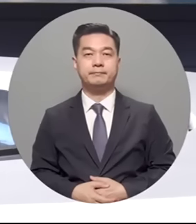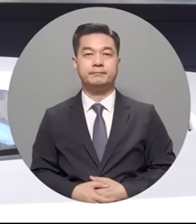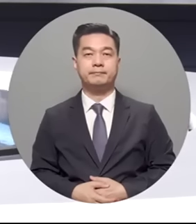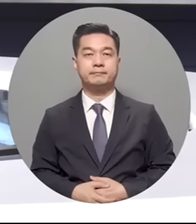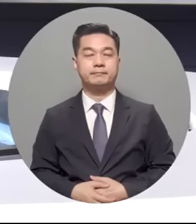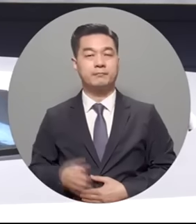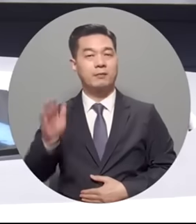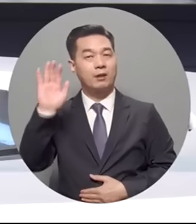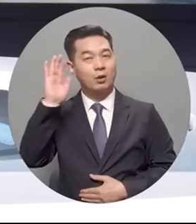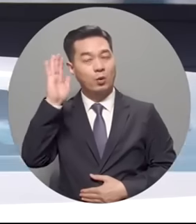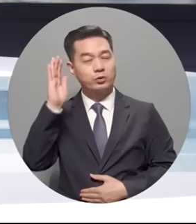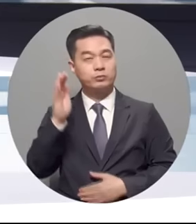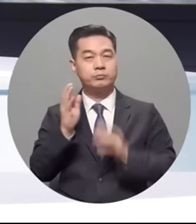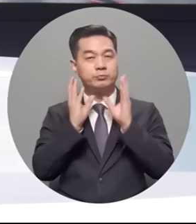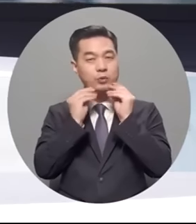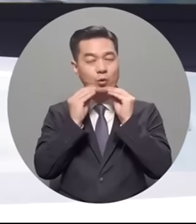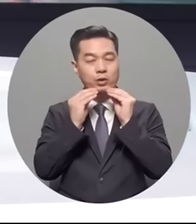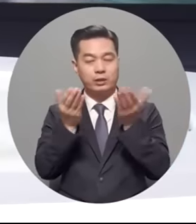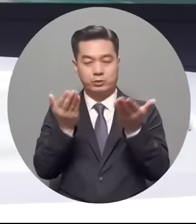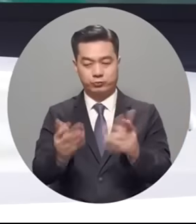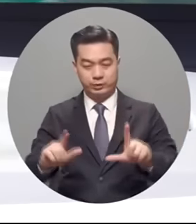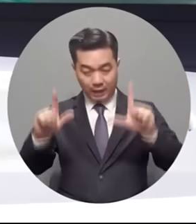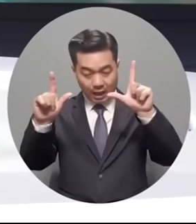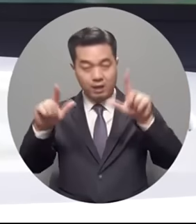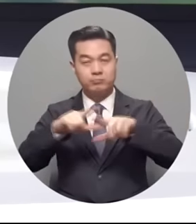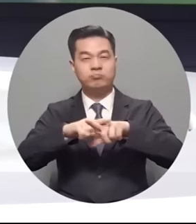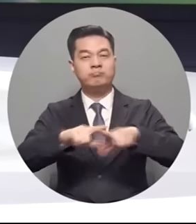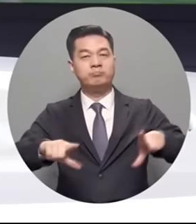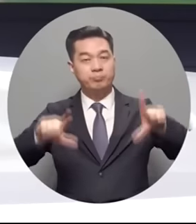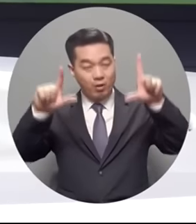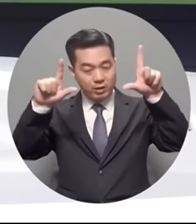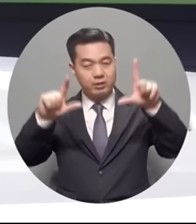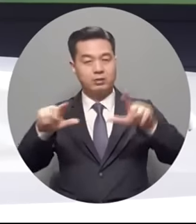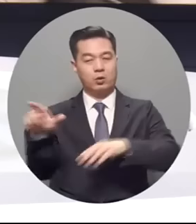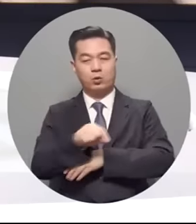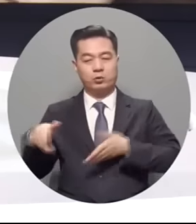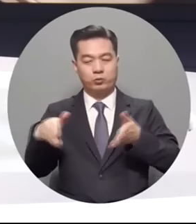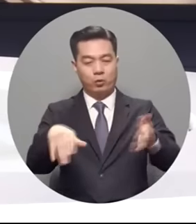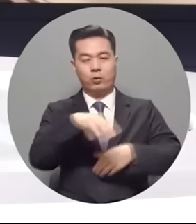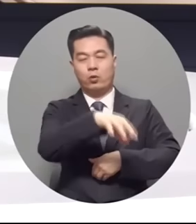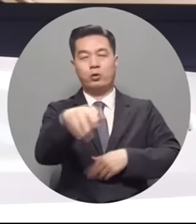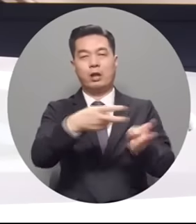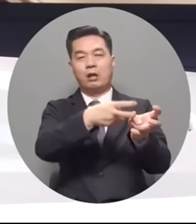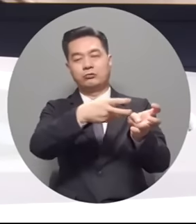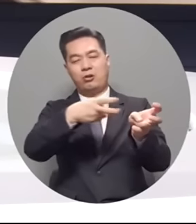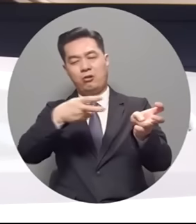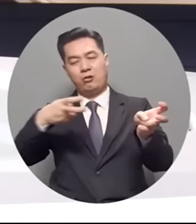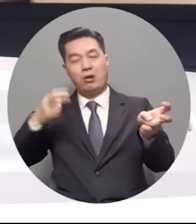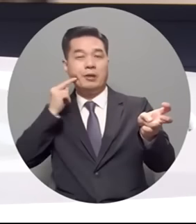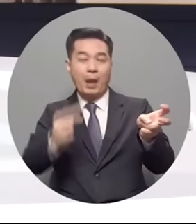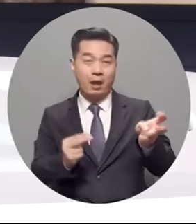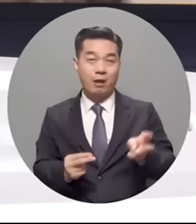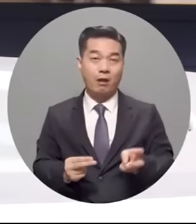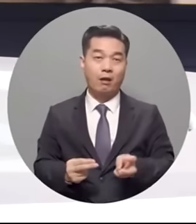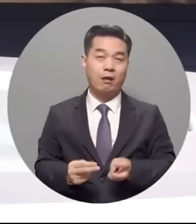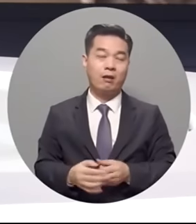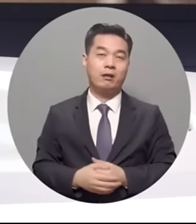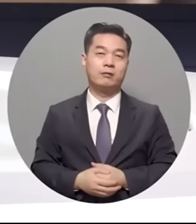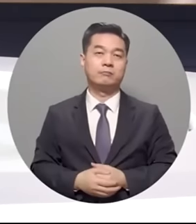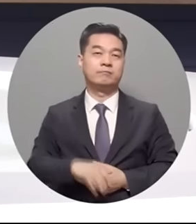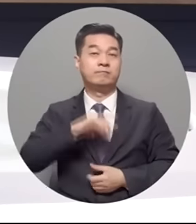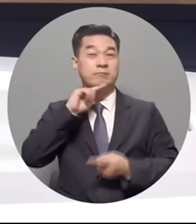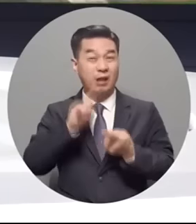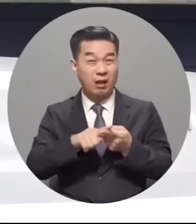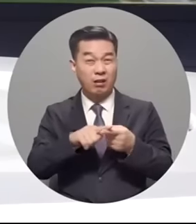요즘 주말이나 휴일은 물론이고 평일에도 고속도로 곳곳에서 극심한 정체가 이어지곤 하는데요. 당연히